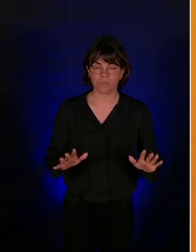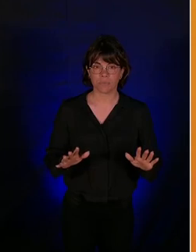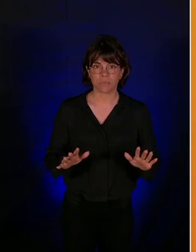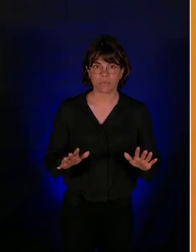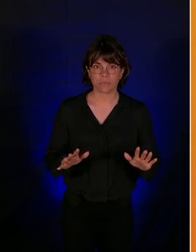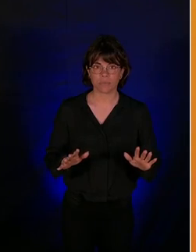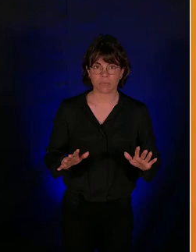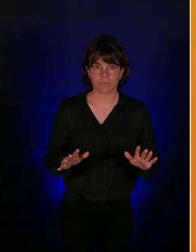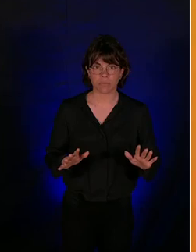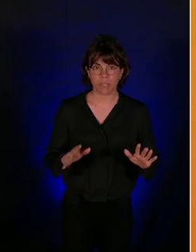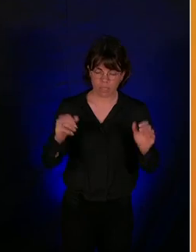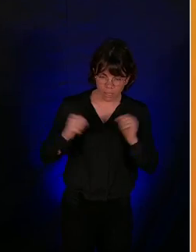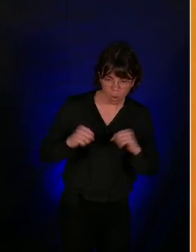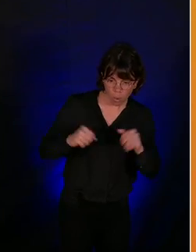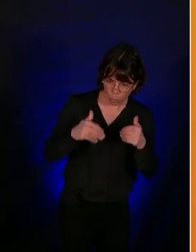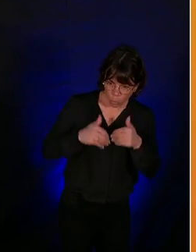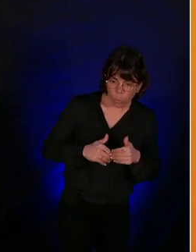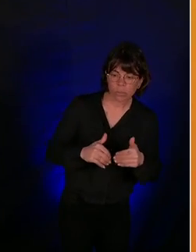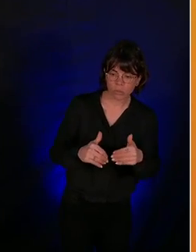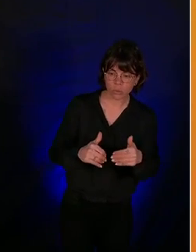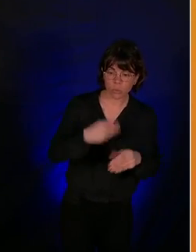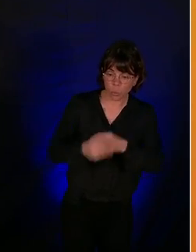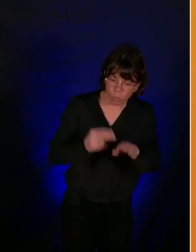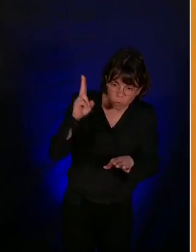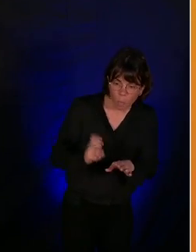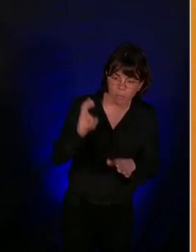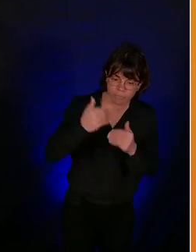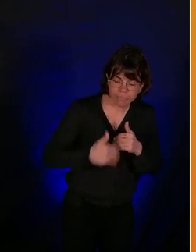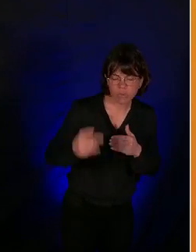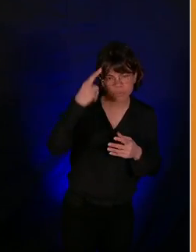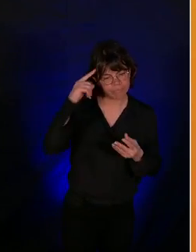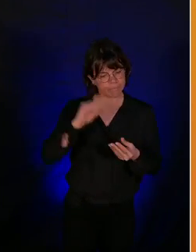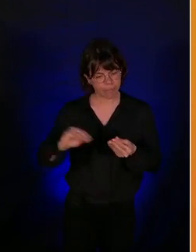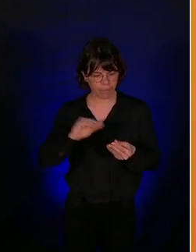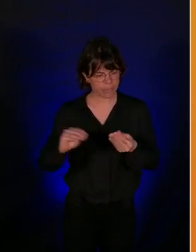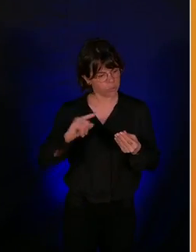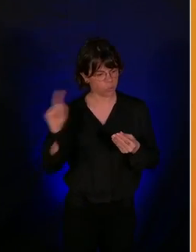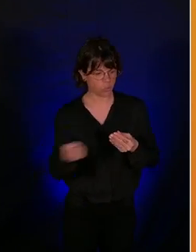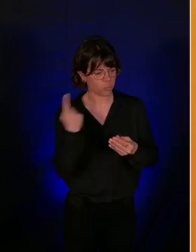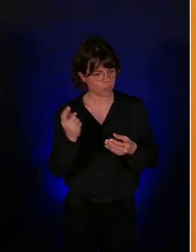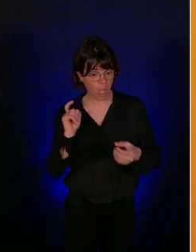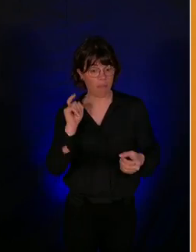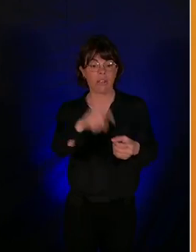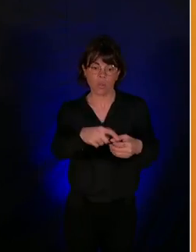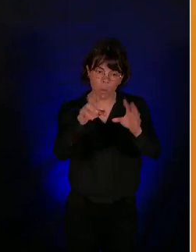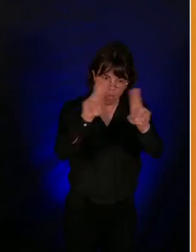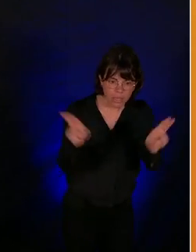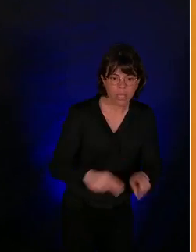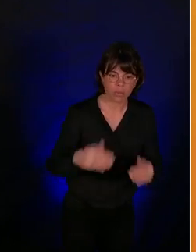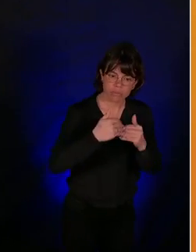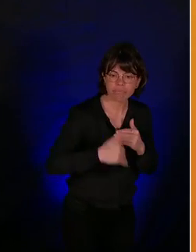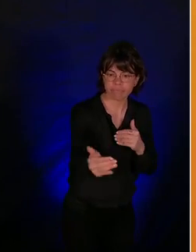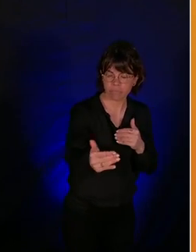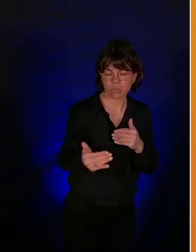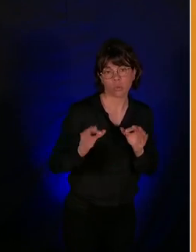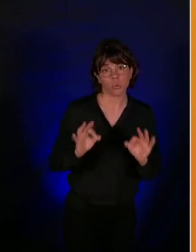sur ID qu'il faut continuer poursuivre voir engager une réflexion constante sur nos affiliations internationales qui va nous permettre d'ailleurs